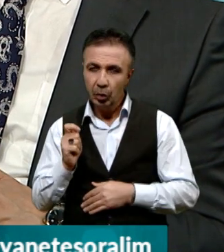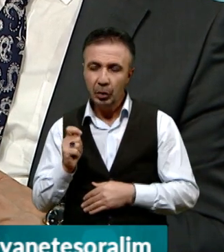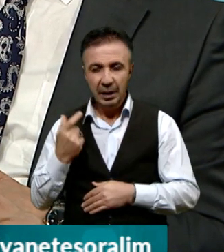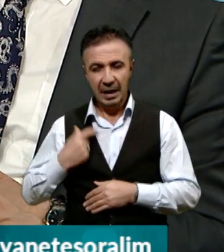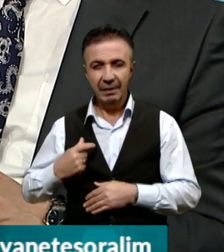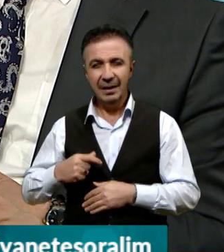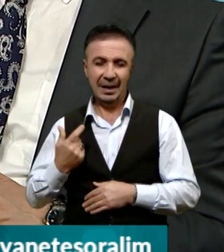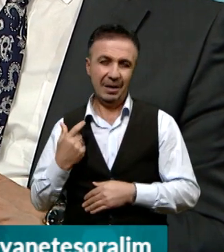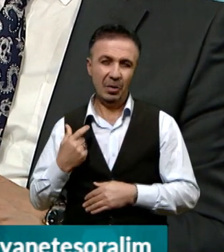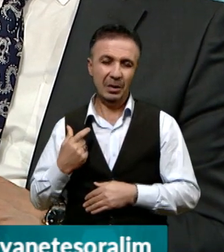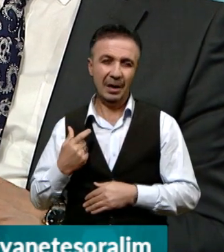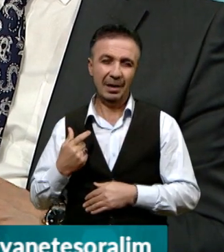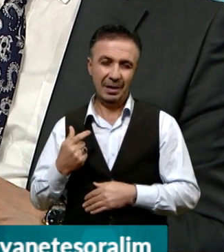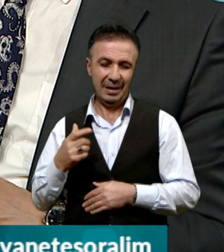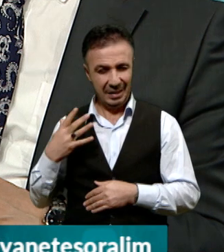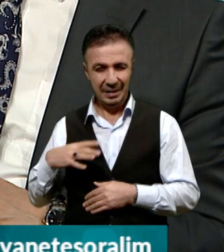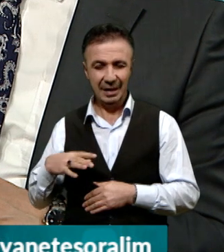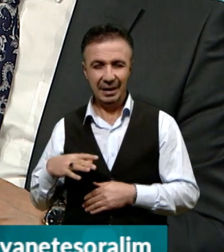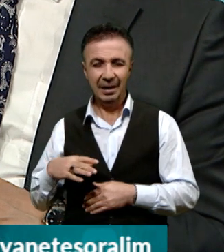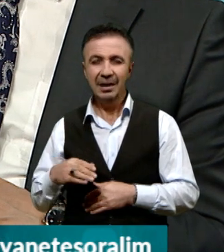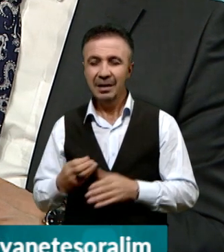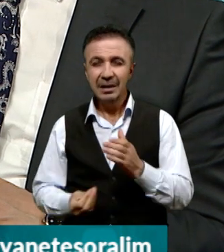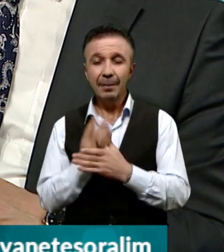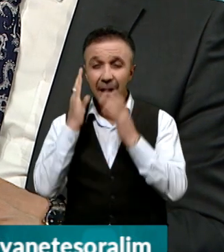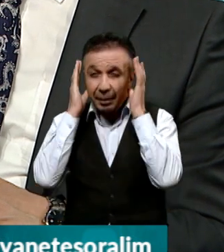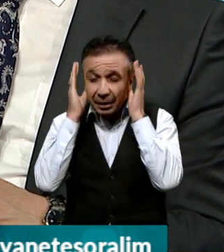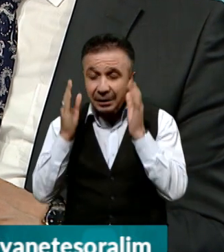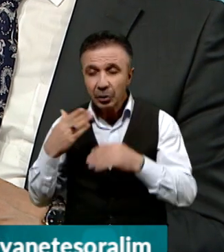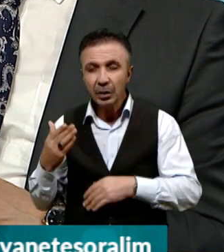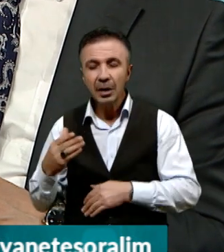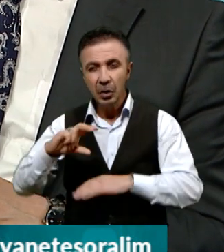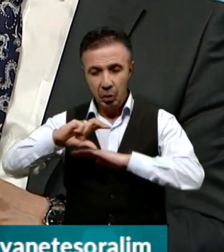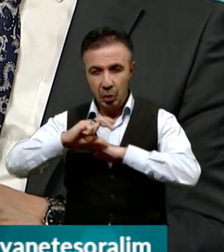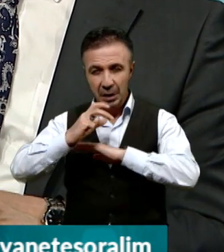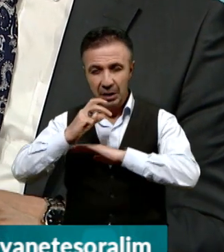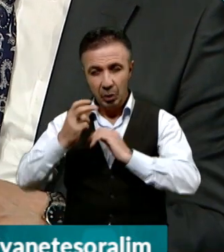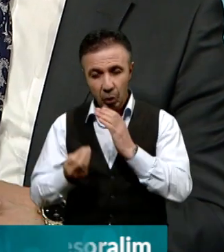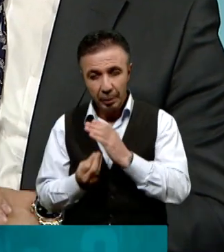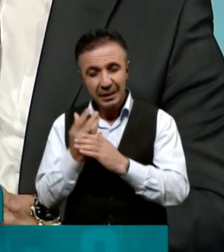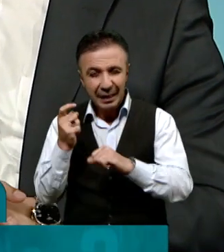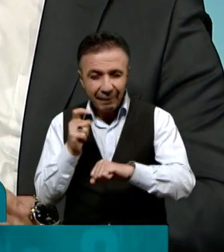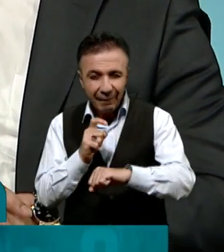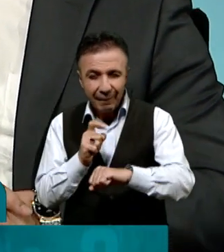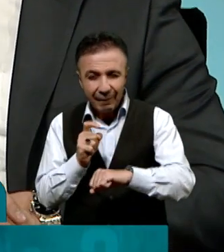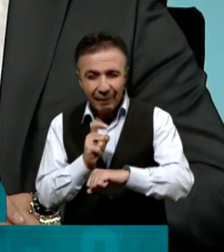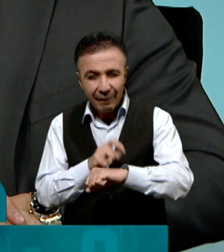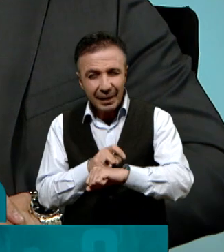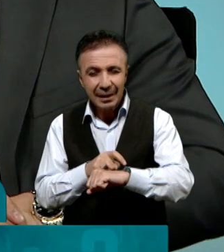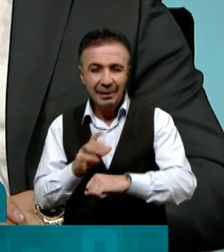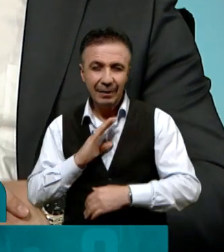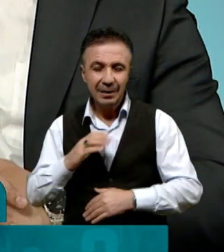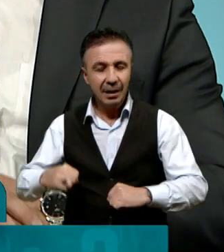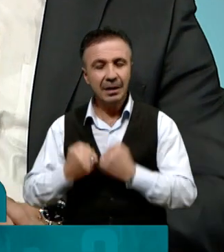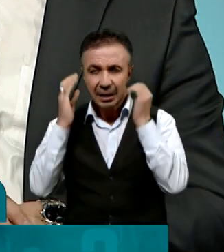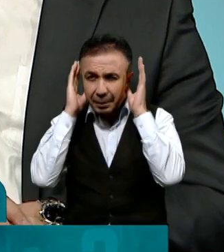yapacağız? Sabah namazının farzını kıldıktan sonra güneş doğmuyor. Güneşe de daha vakit varsa. Varsa ne yapılabilir? Kaza namazı kılınabilir. Eyvallah hocam. Evet.